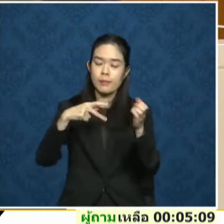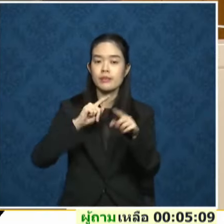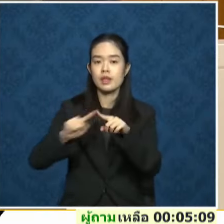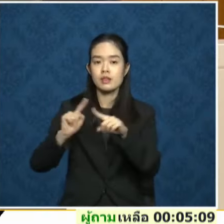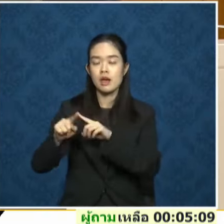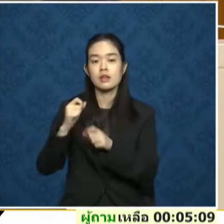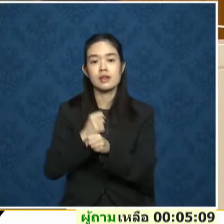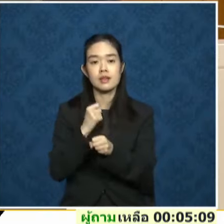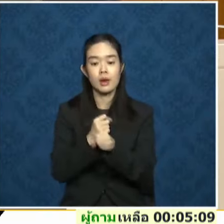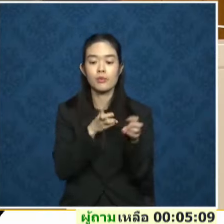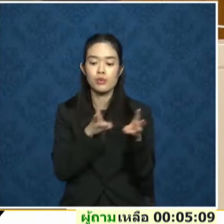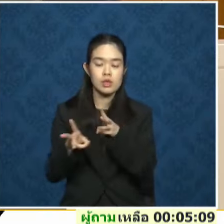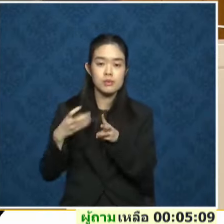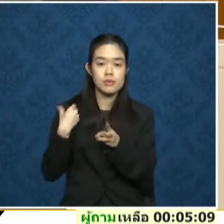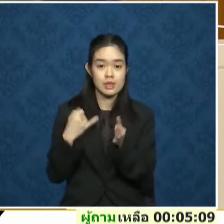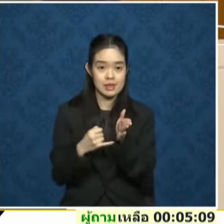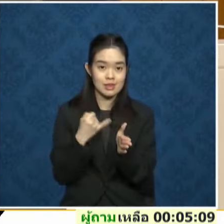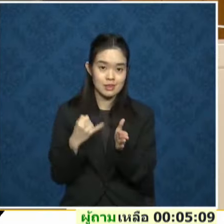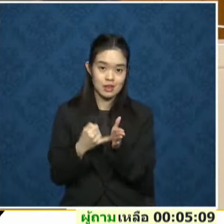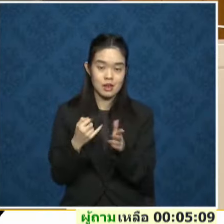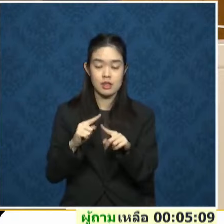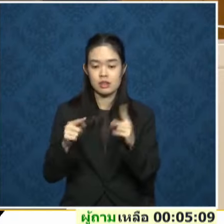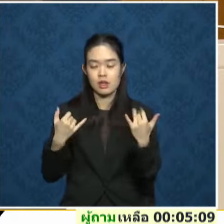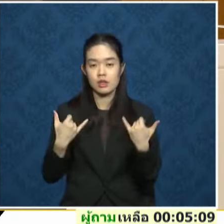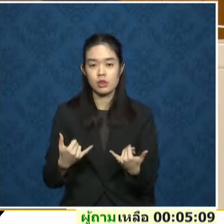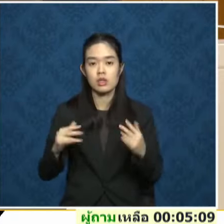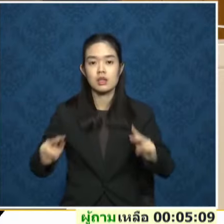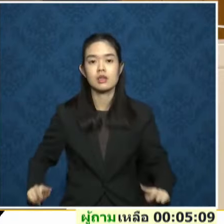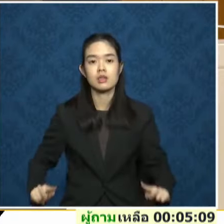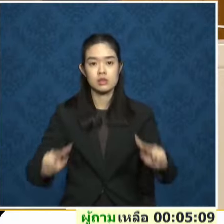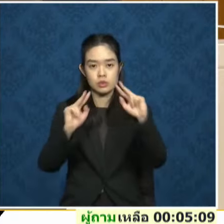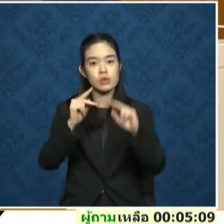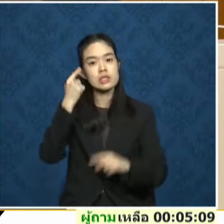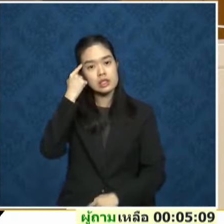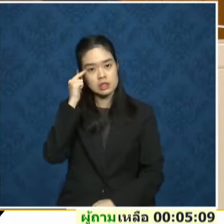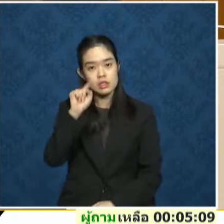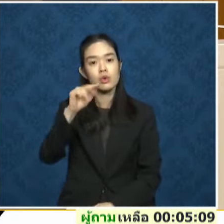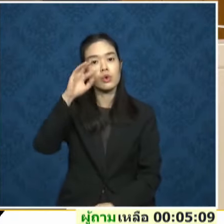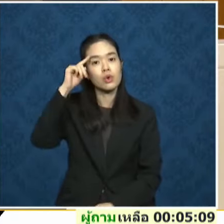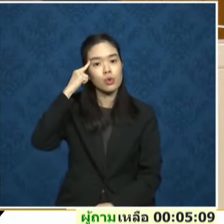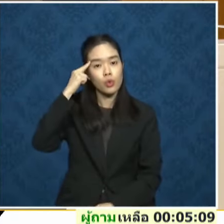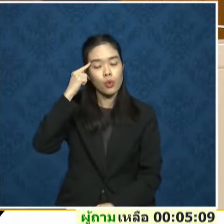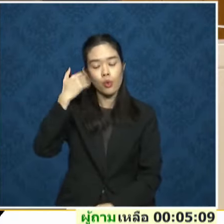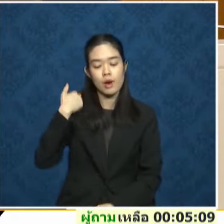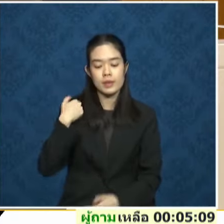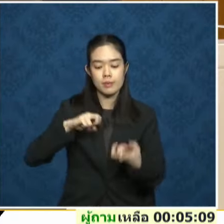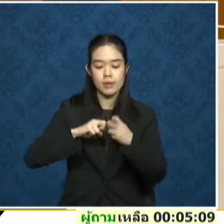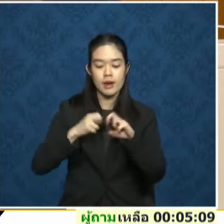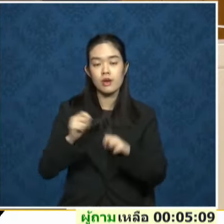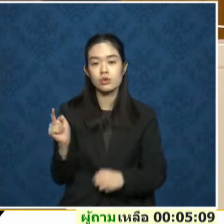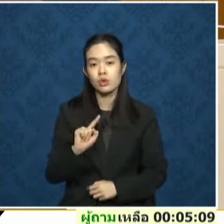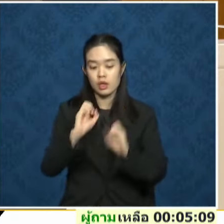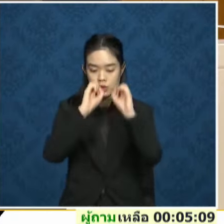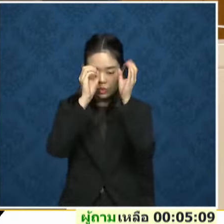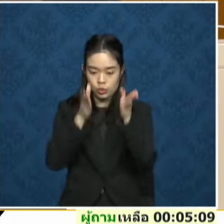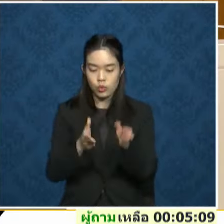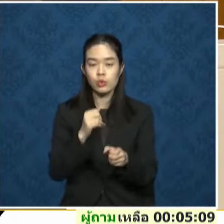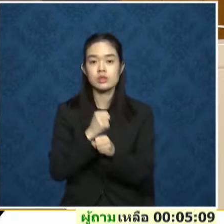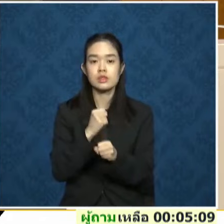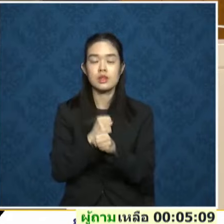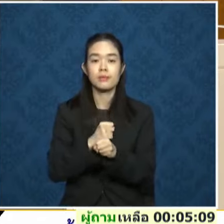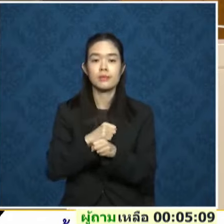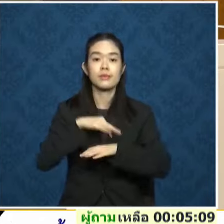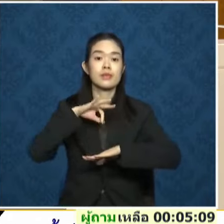ขึ้นแต่นั้นก็เป็นภาระที่กระทรวงให้ความสำคัญและพยายามที่จะเอาคืนคุณครูธุรการแล้วก็ผู้